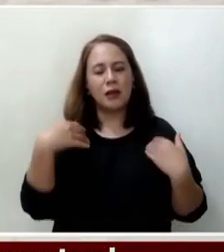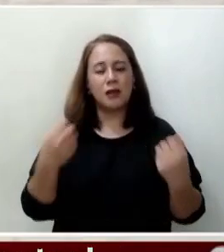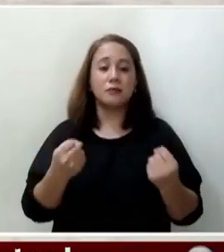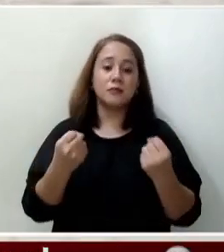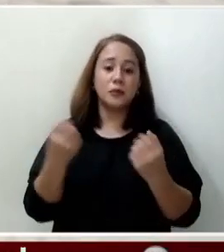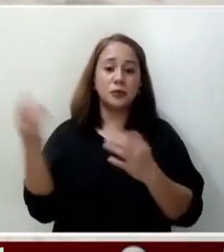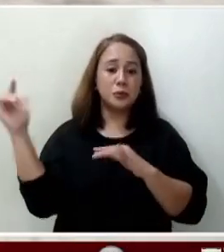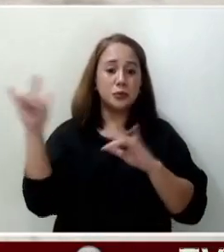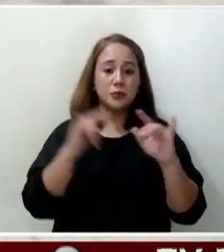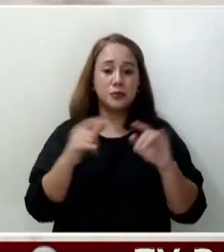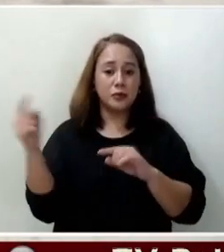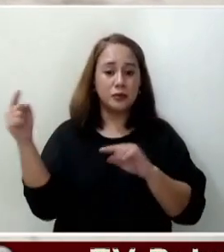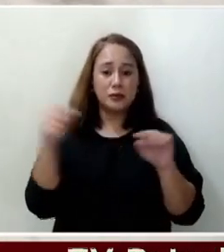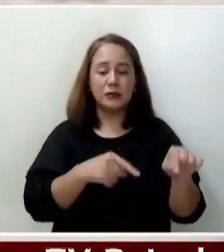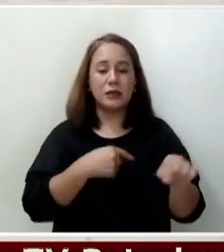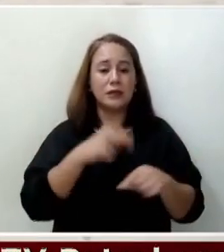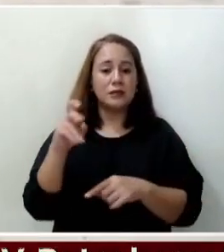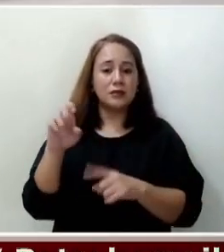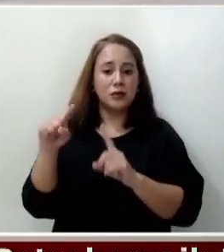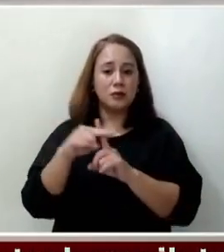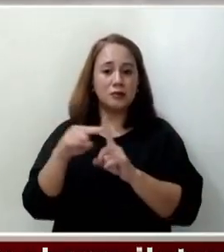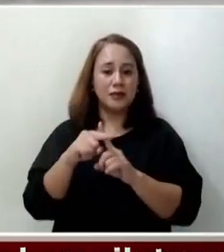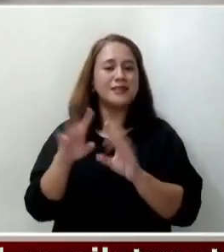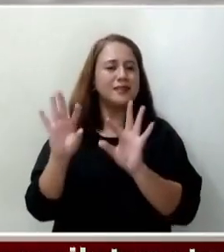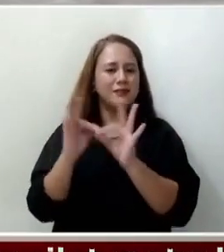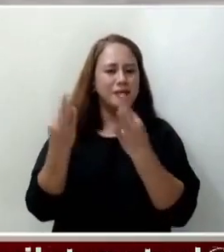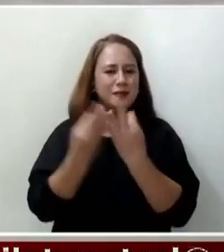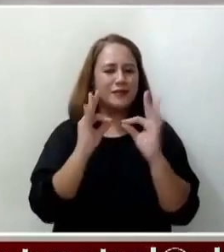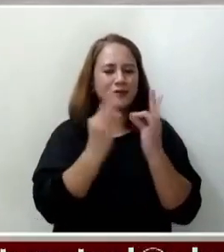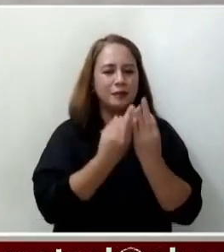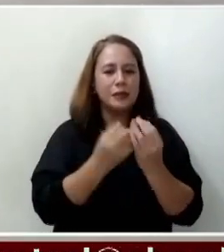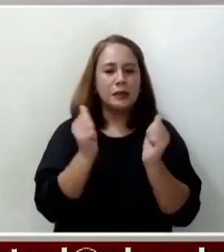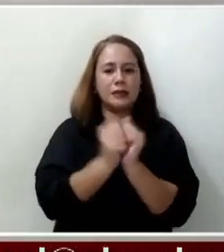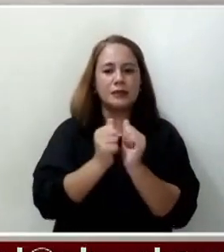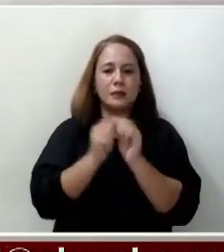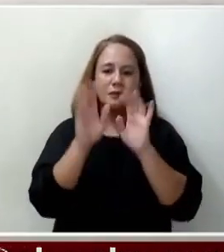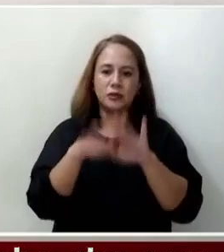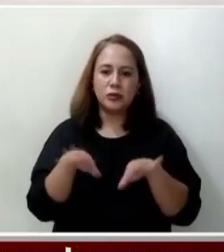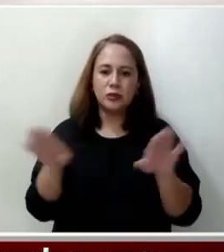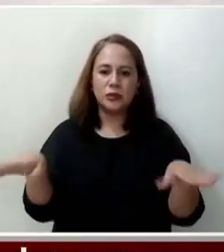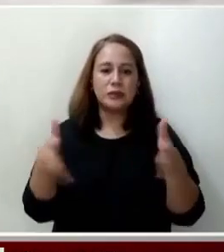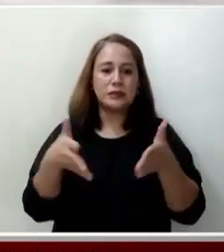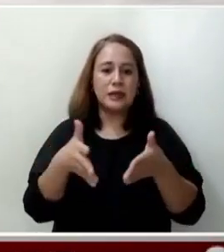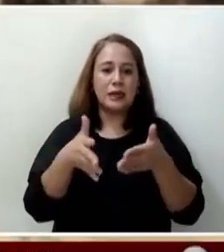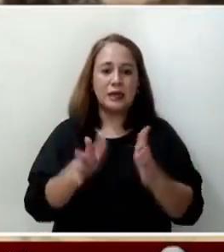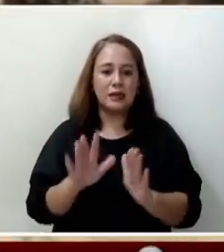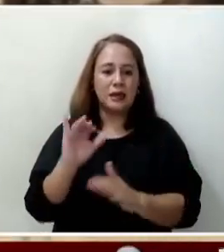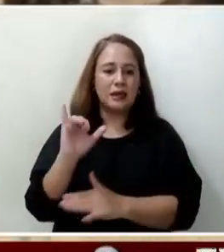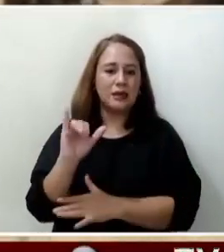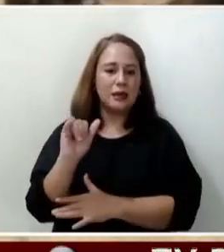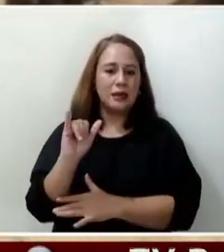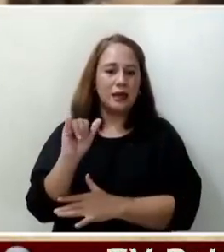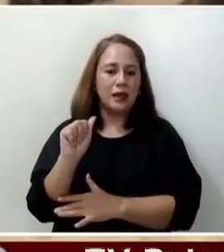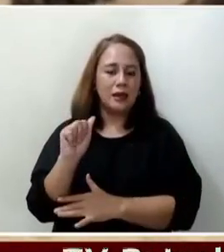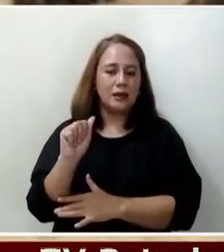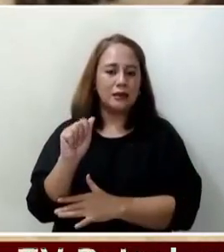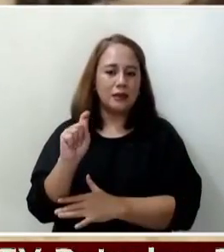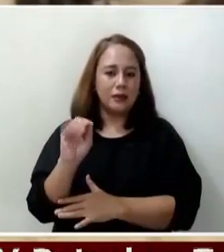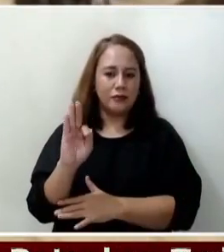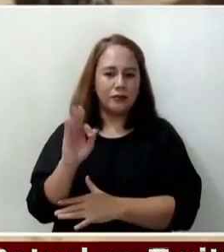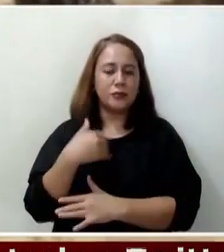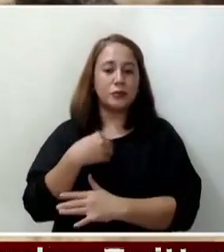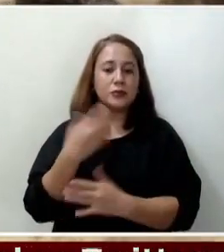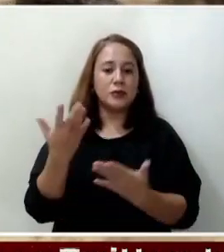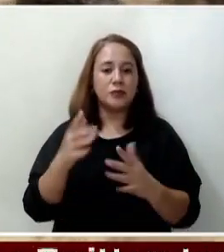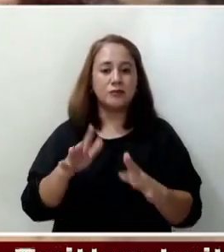dumating mula NCR Plus ay magkakapamilya, kasama na mga bata na pinayagan na rin ng IATF. Unti-unting nabuhay